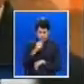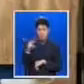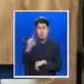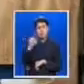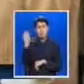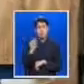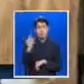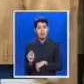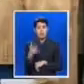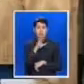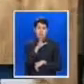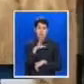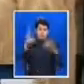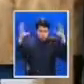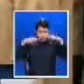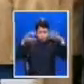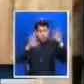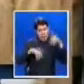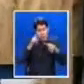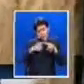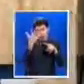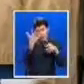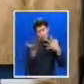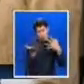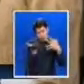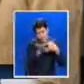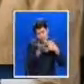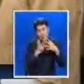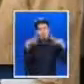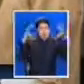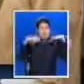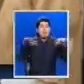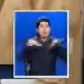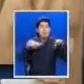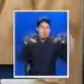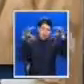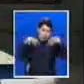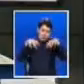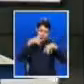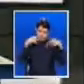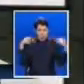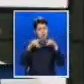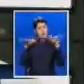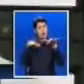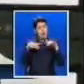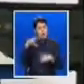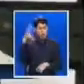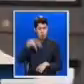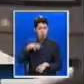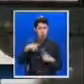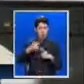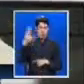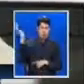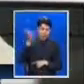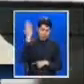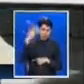ะครับแต่ว่าพอเข้าสู่ฤดูฝนกลางเดือนพฤษภาแล้วสภาวะฝนก็จะเป็นปกติประมาณฝนก็จะใกล้เคียงกับค่าปกติซึ่งกรมอุตุนิยมก็มองว่าเรื่องส